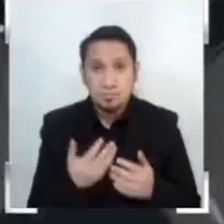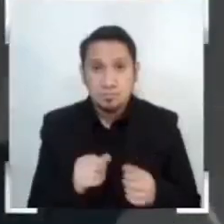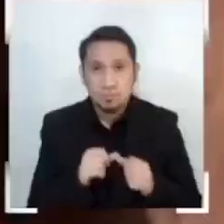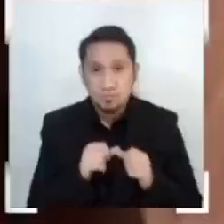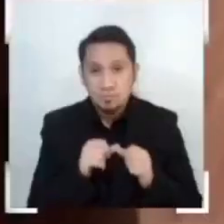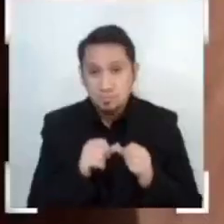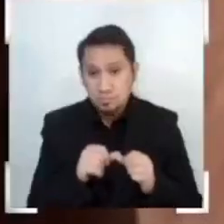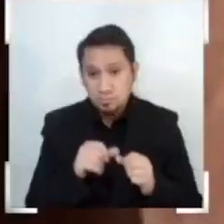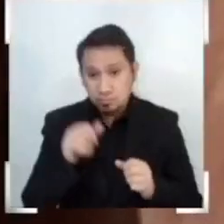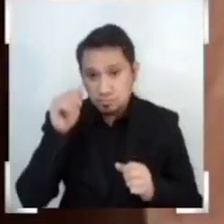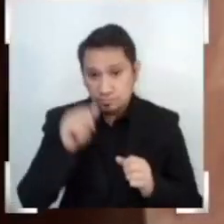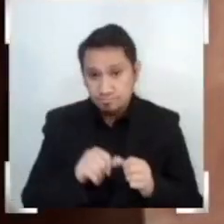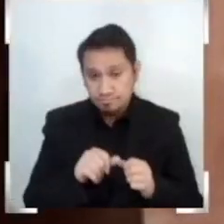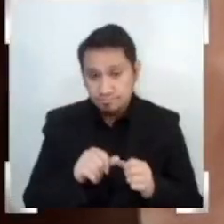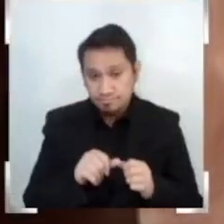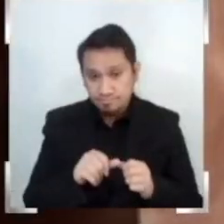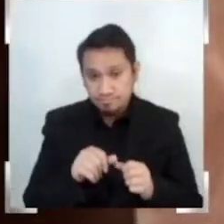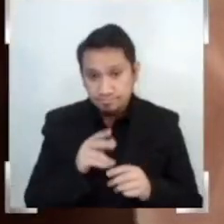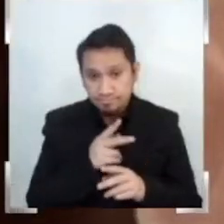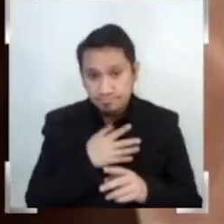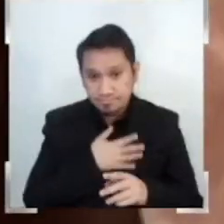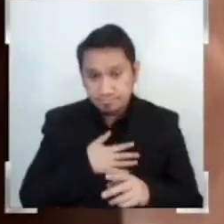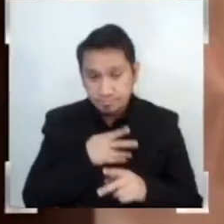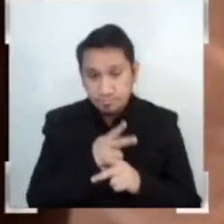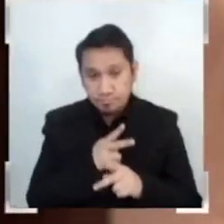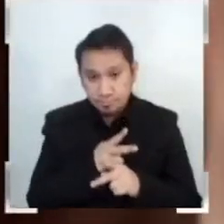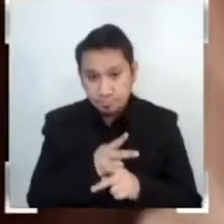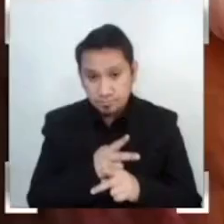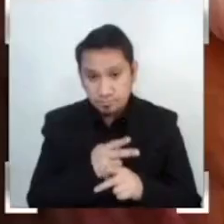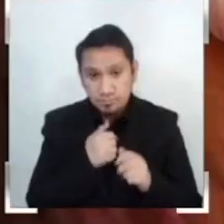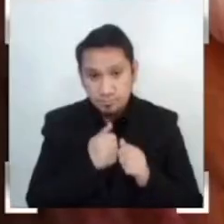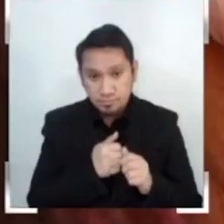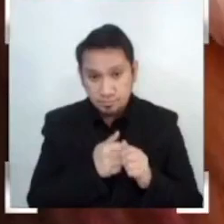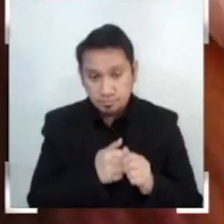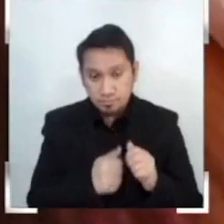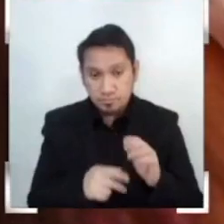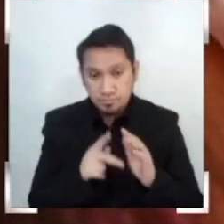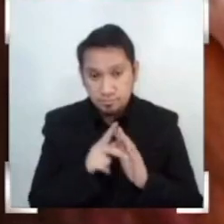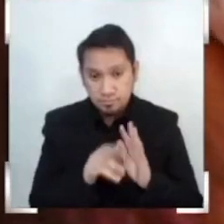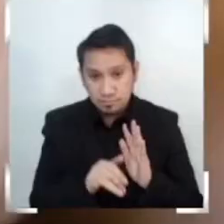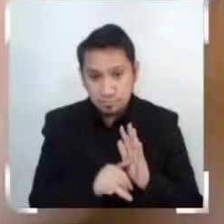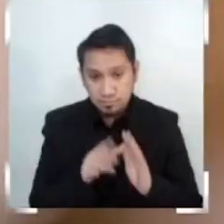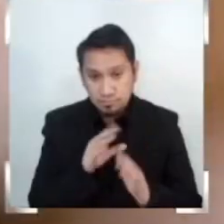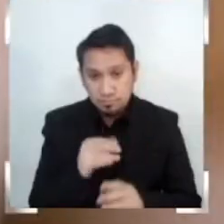DOH, mag-ingat, sumunod sa health protocols at magpabakuna.